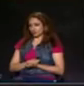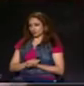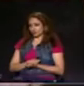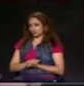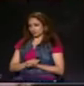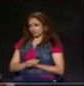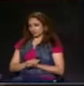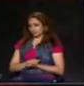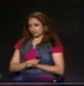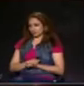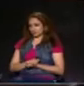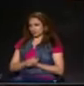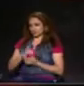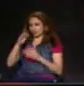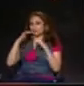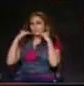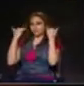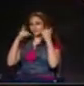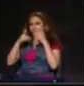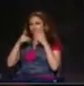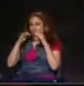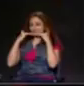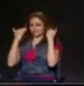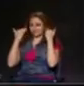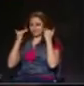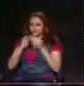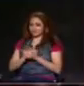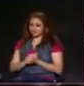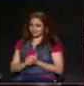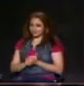أنت كوميديانة كمان شوية. يعني الكوميديا اللي أخدتيها من بابا صح؟ الاثنين.